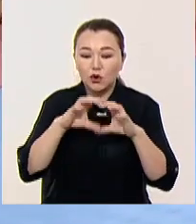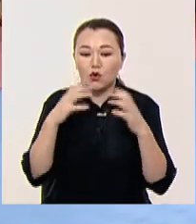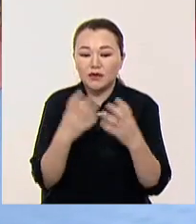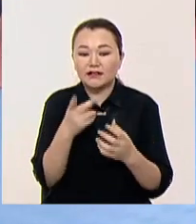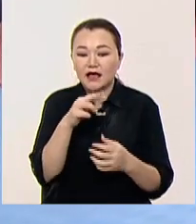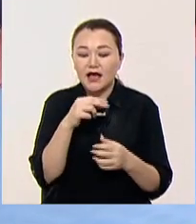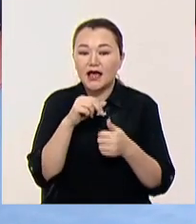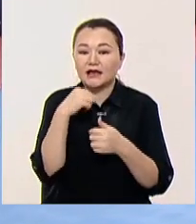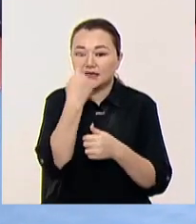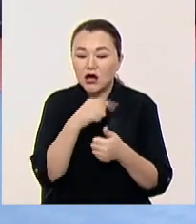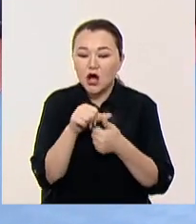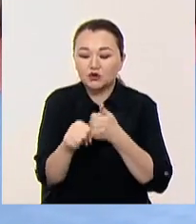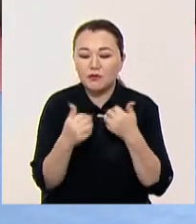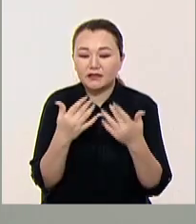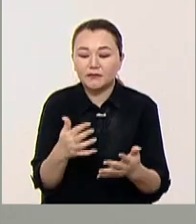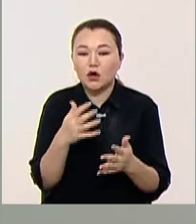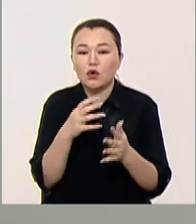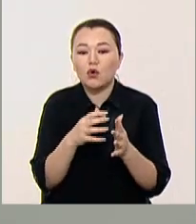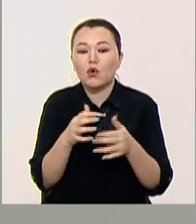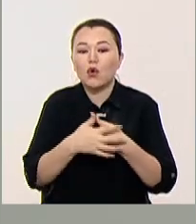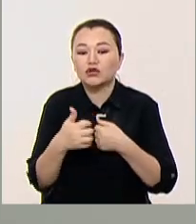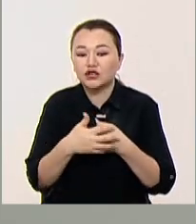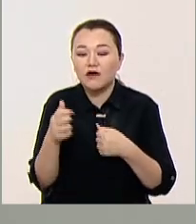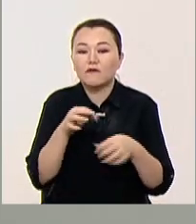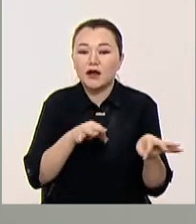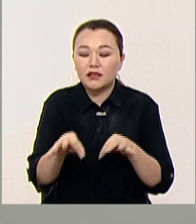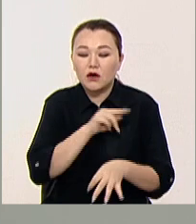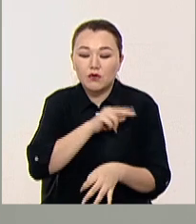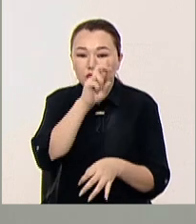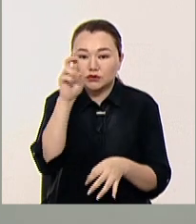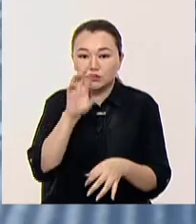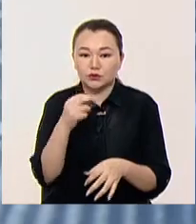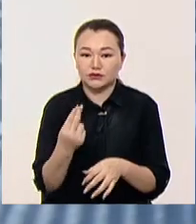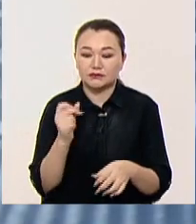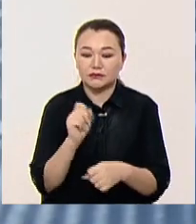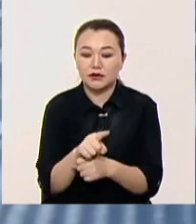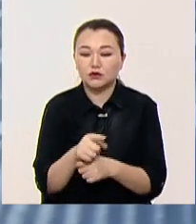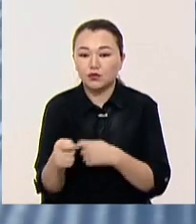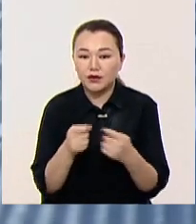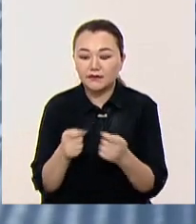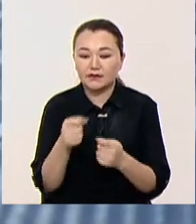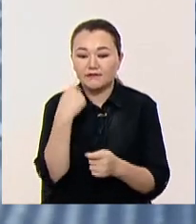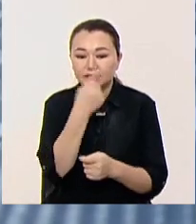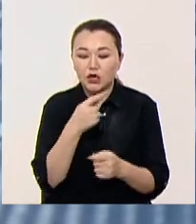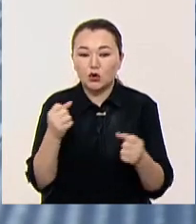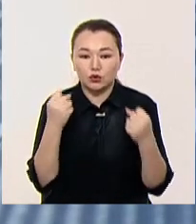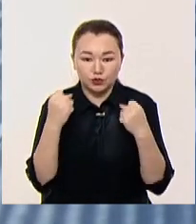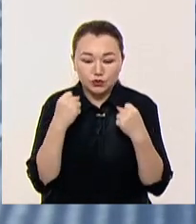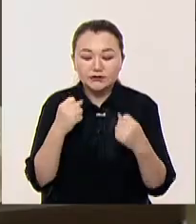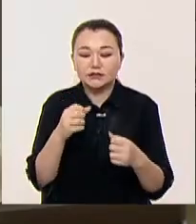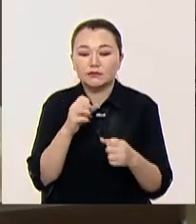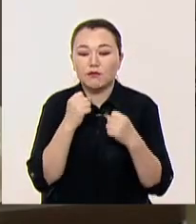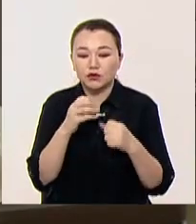лиц с особенными потребностями в Кукшетау. Проект работает по государственному социальному заказу Управления физической культуры и спорта